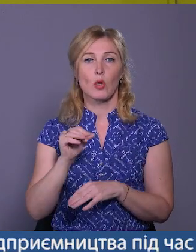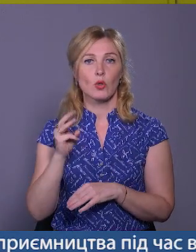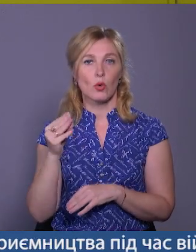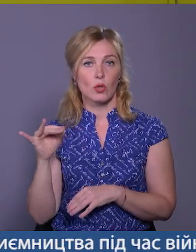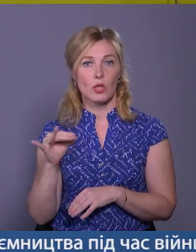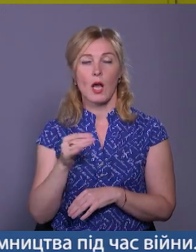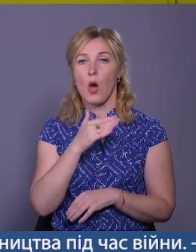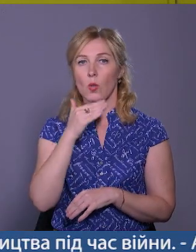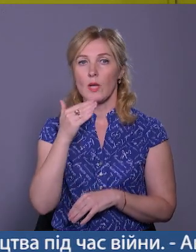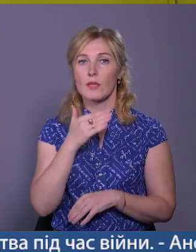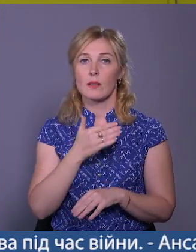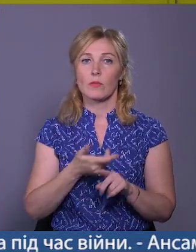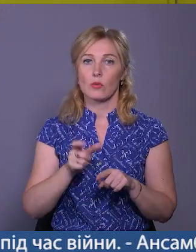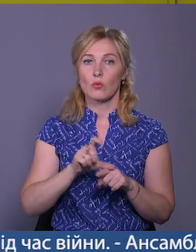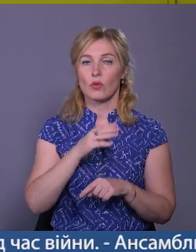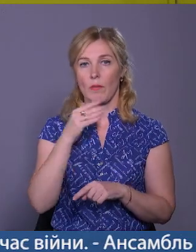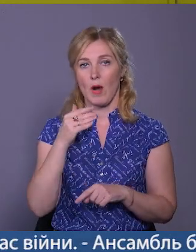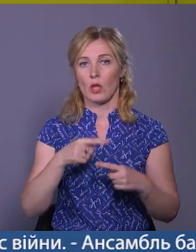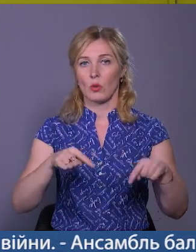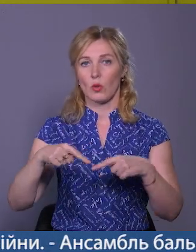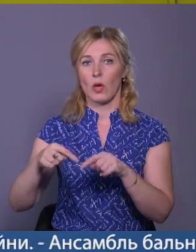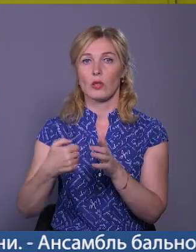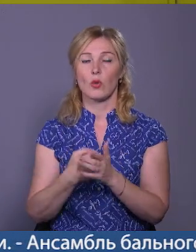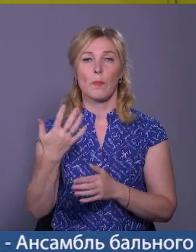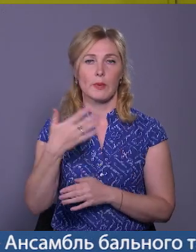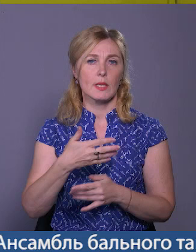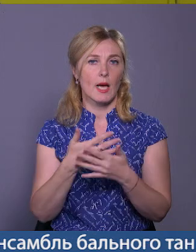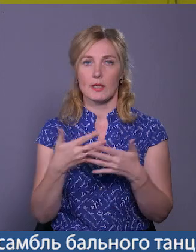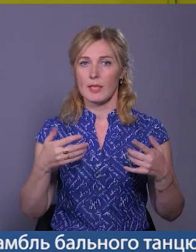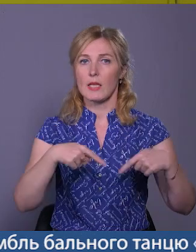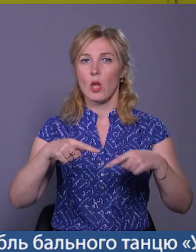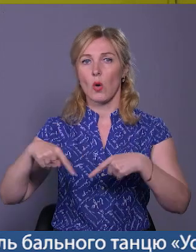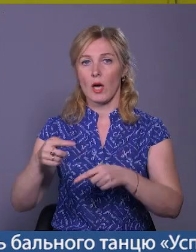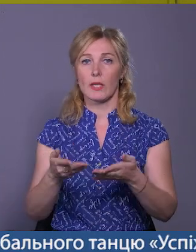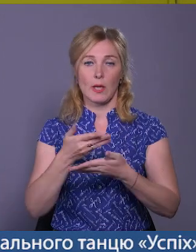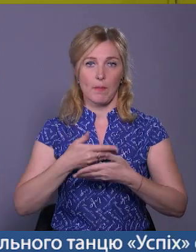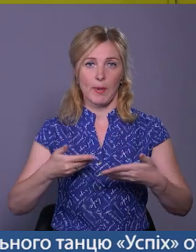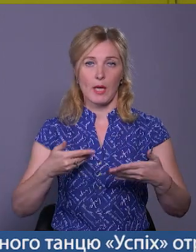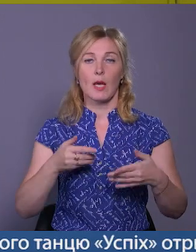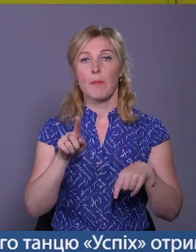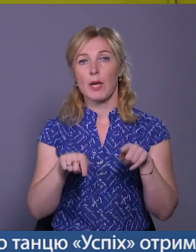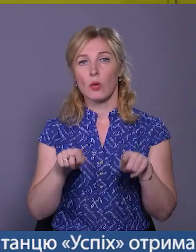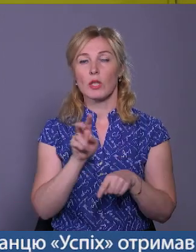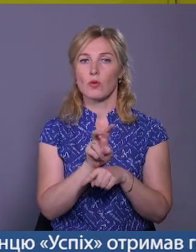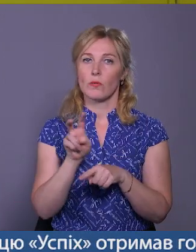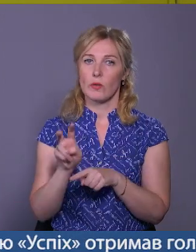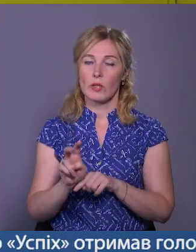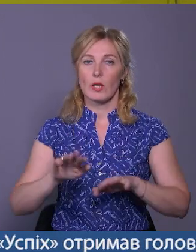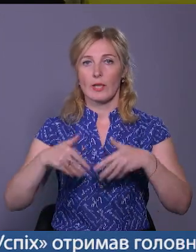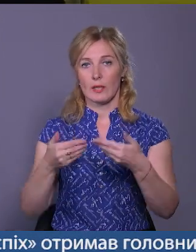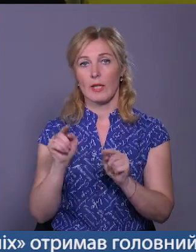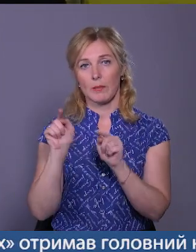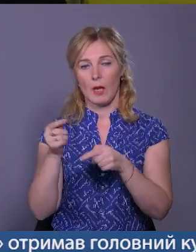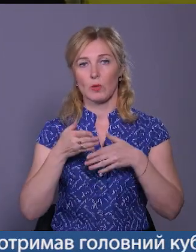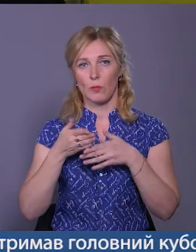розсоша нській В нас дуже багато локацій у нас мабуть десь до 50 різних локацій які ми періодично відвідуємо і надаємо